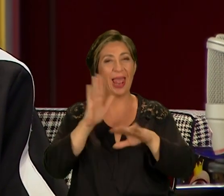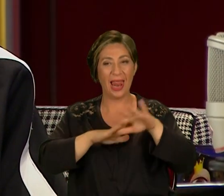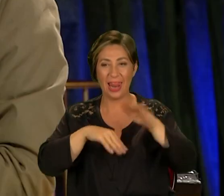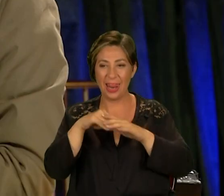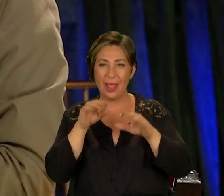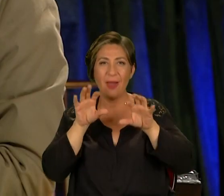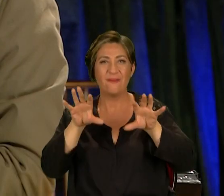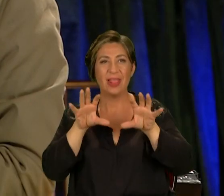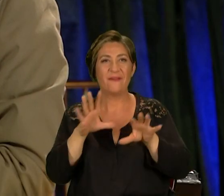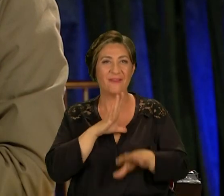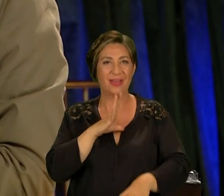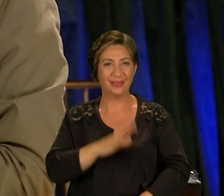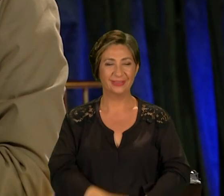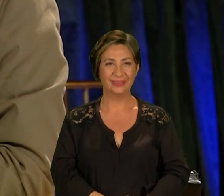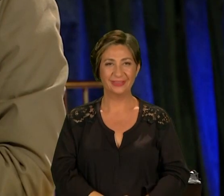yapımı amfilerim var.